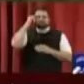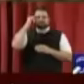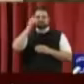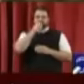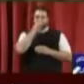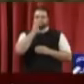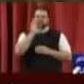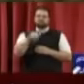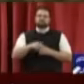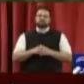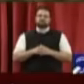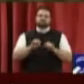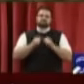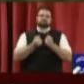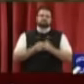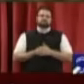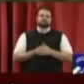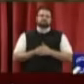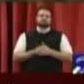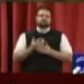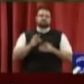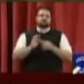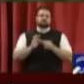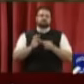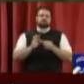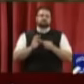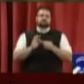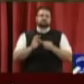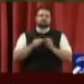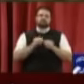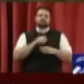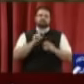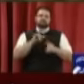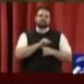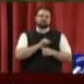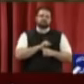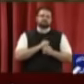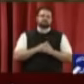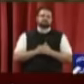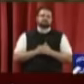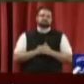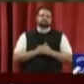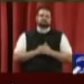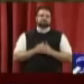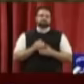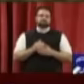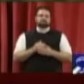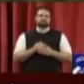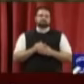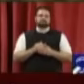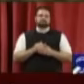interesant în care... mă uitam la... Am dat diverse consultații la tot felul de